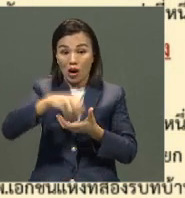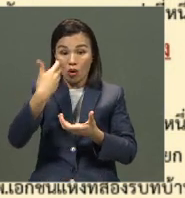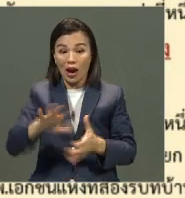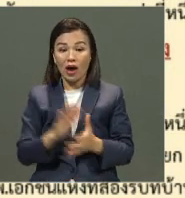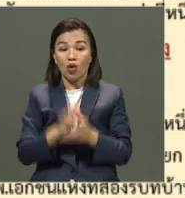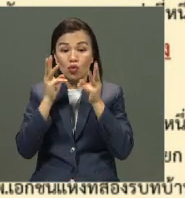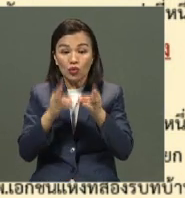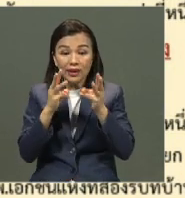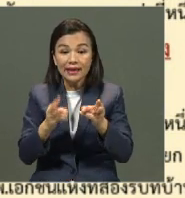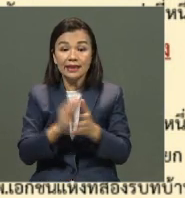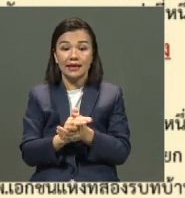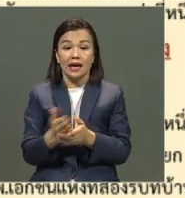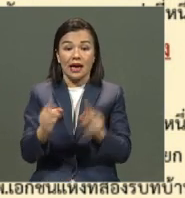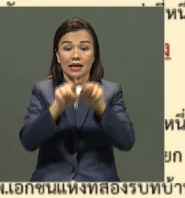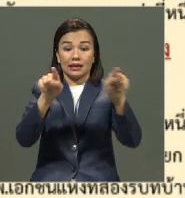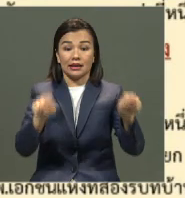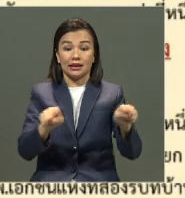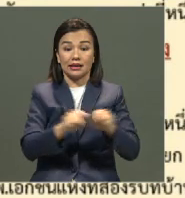และก็ขับไปกินี่พูดไปเรื่องของการดื่มค่อนคลาสนะครับ5